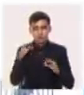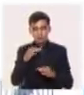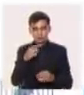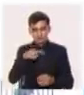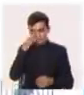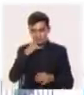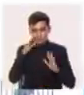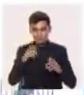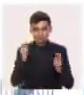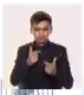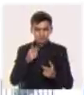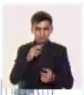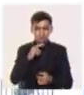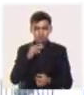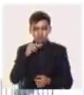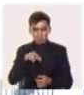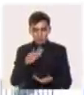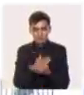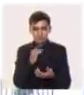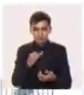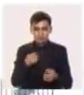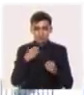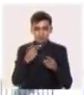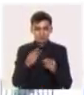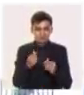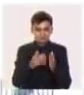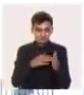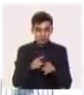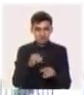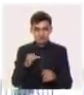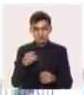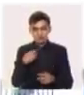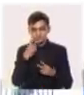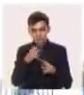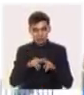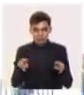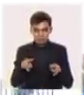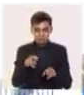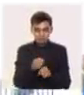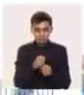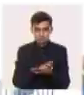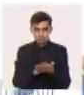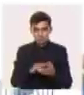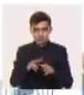стране. Это, ну, тем более тот же эффект, как мы сейчас видите, такой же эффект мы получим.